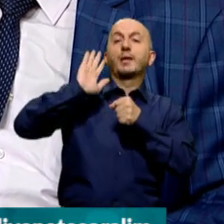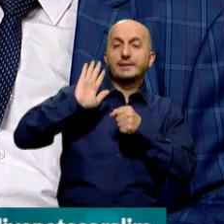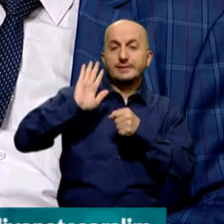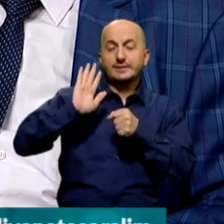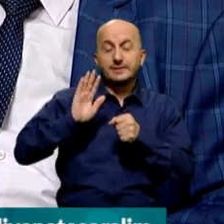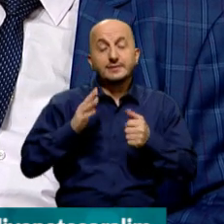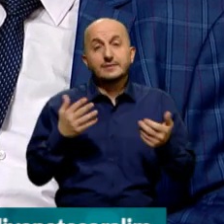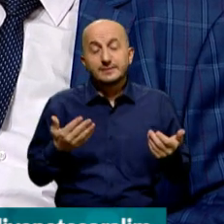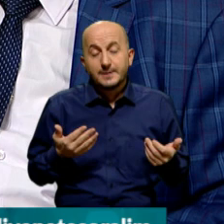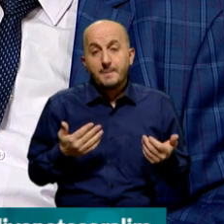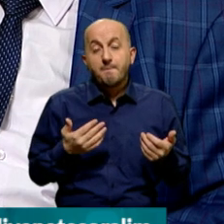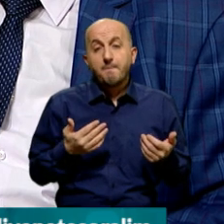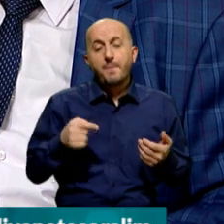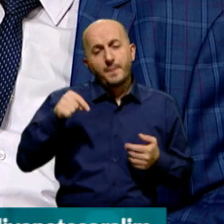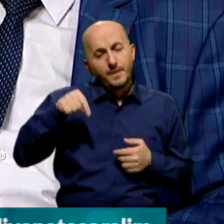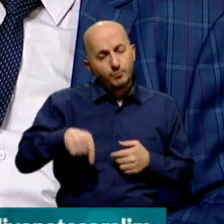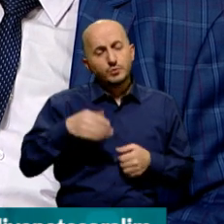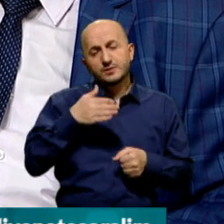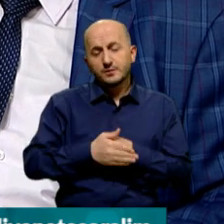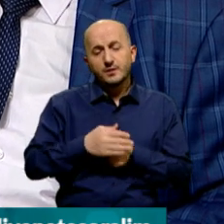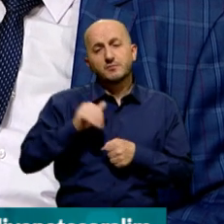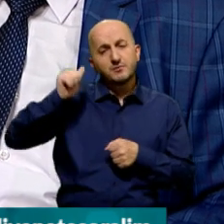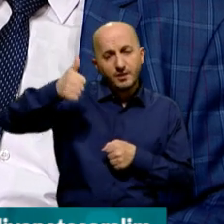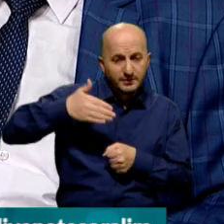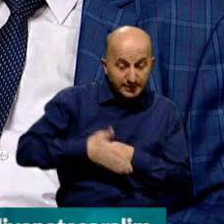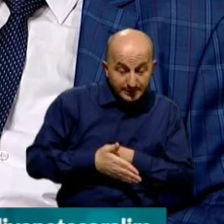Bu sene kesemediyse, kurban da kesemediyse bugün keser, bugün kesemese yarın.